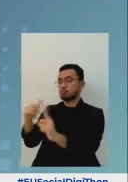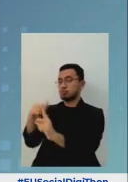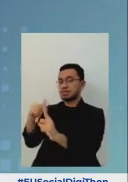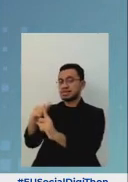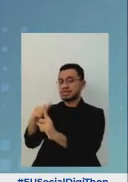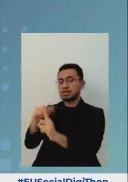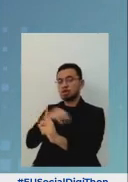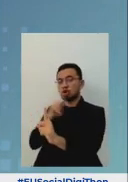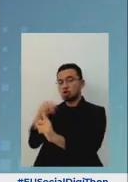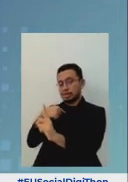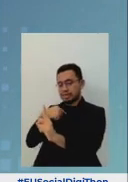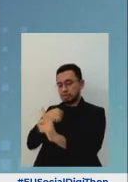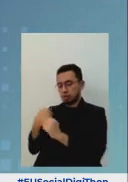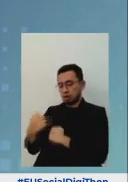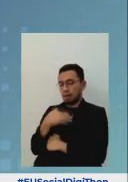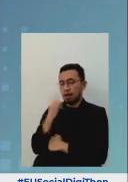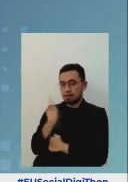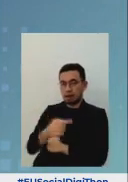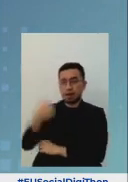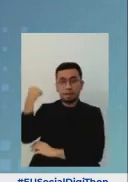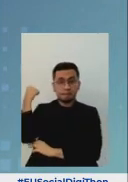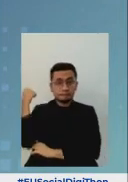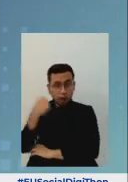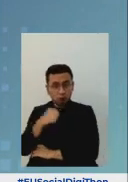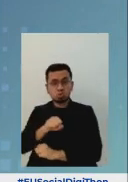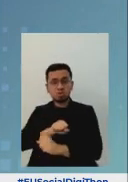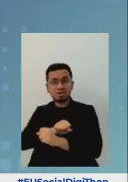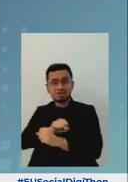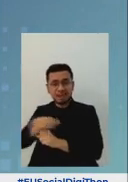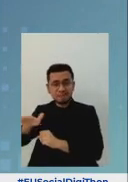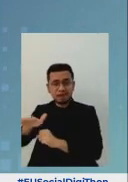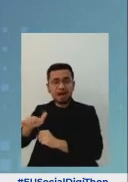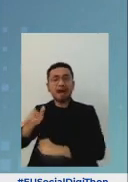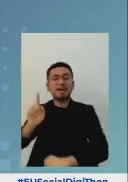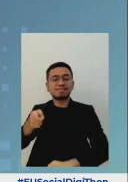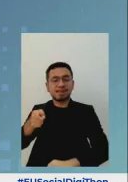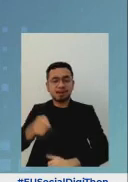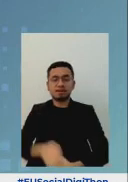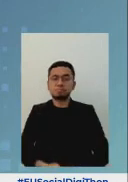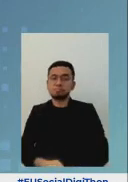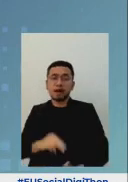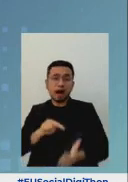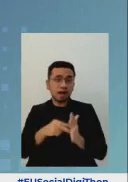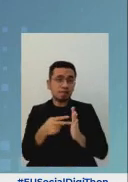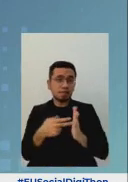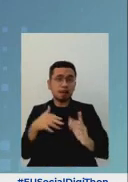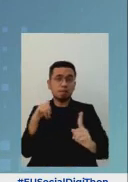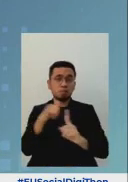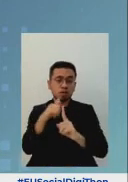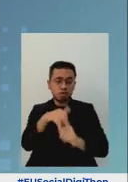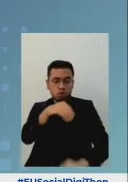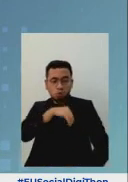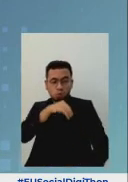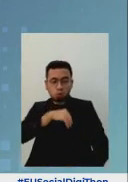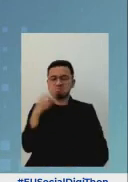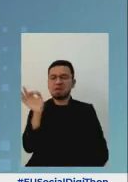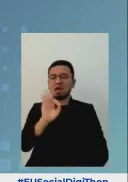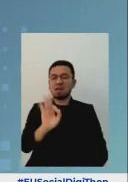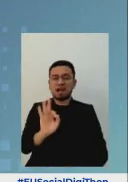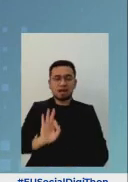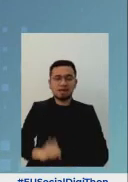pelakunya. Berarti tidak ada untungnya ketika kita melakukan cyberbullying. Oleh karena itu kita